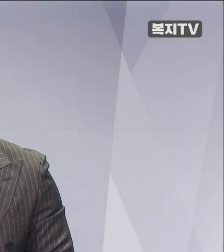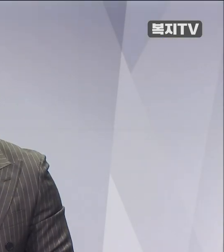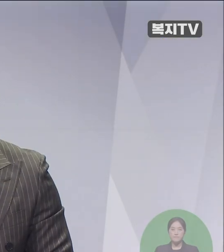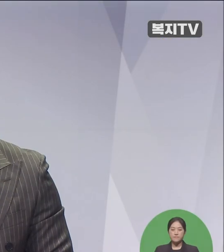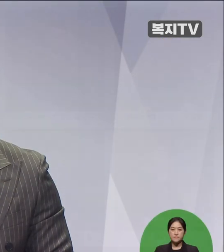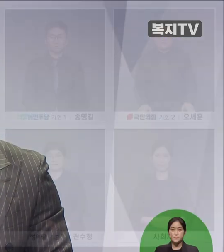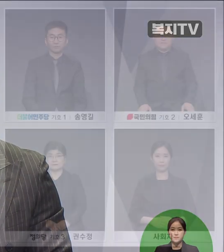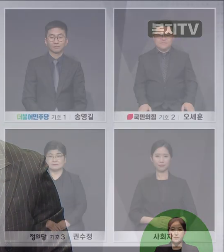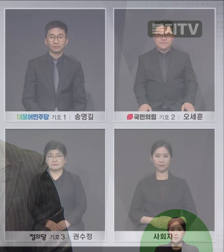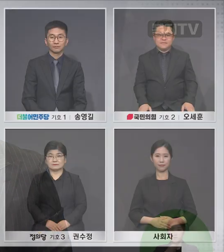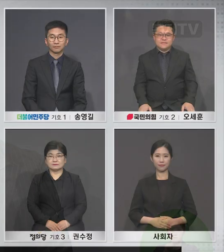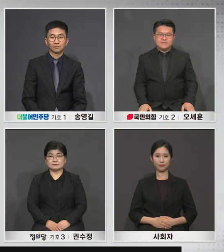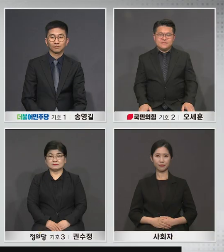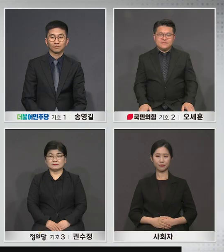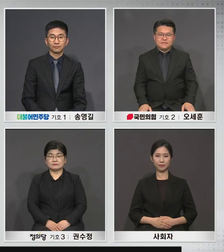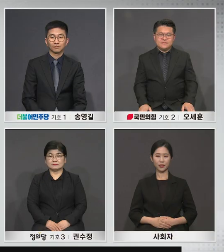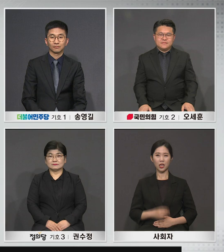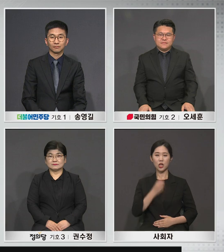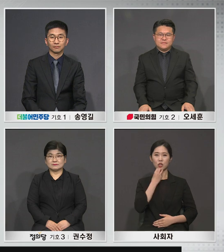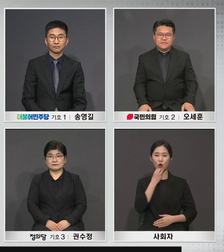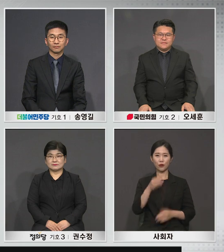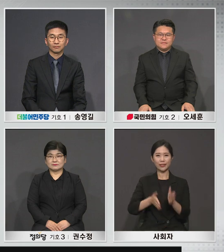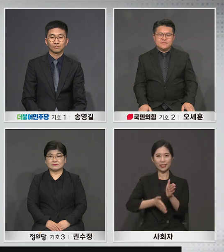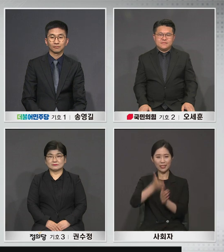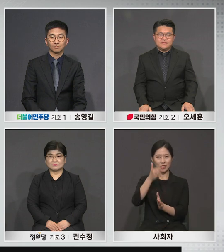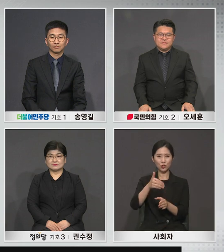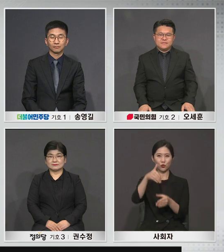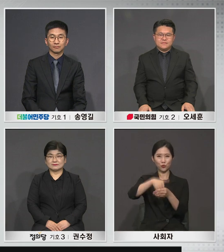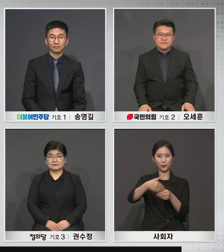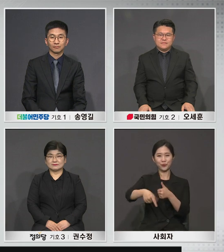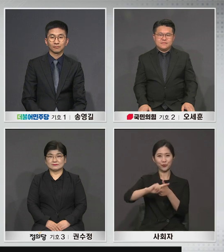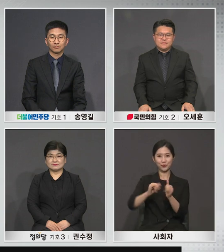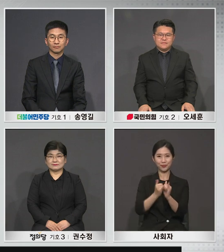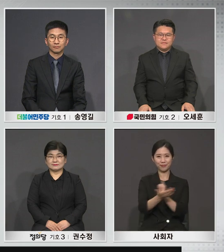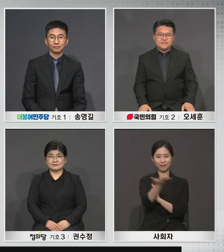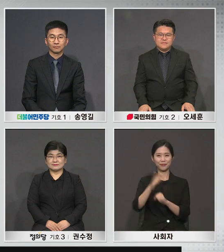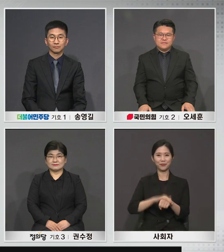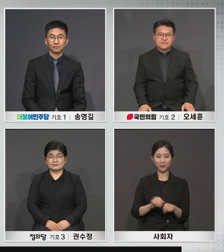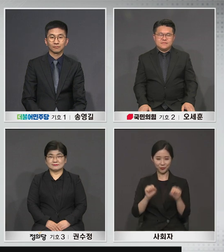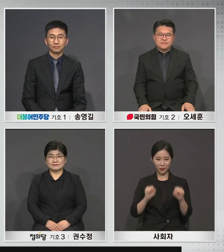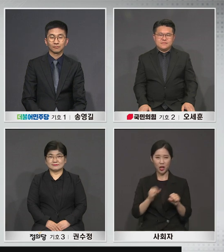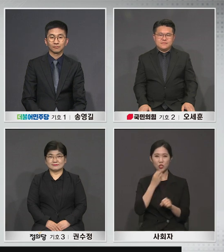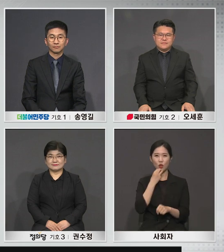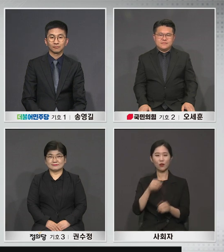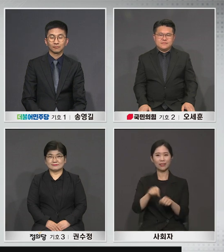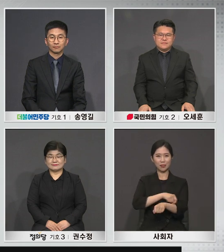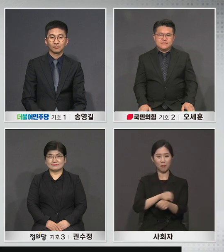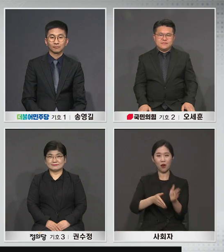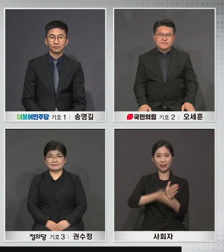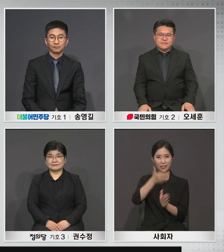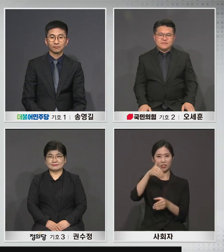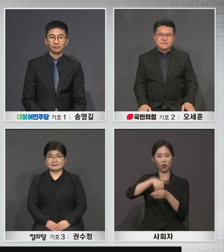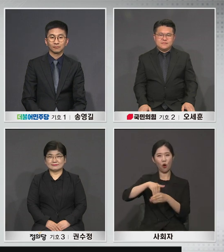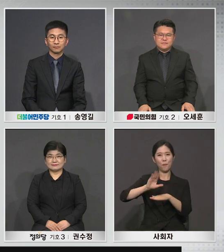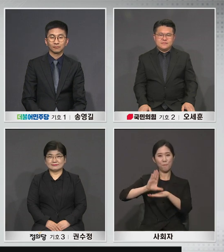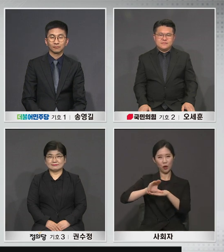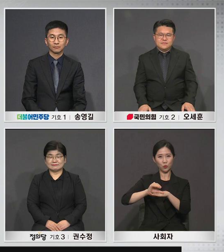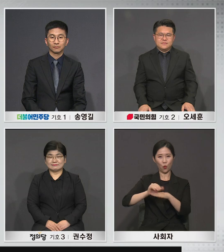서울특별시 유권자 여러분 안녕하십니까. 서울특별시 선거방송토론위원회가 주관하는 제8회